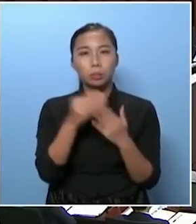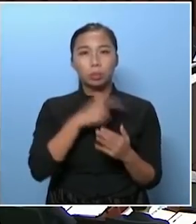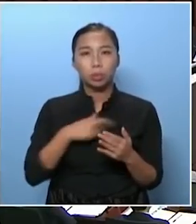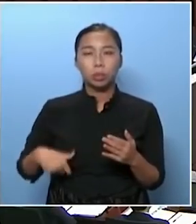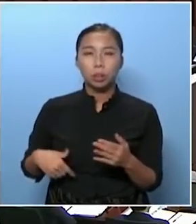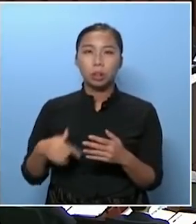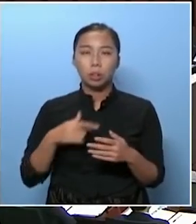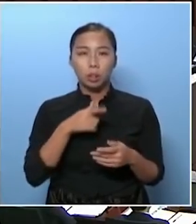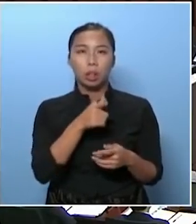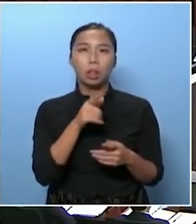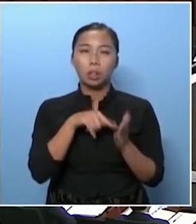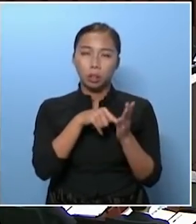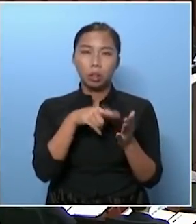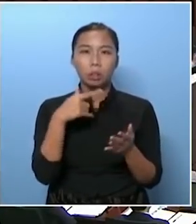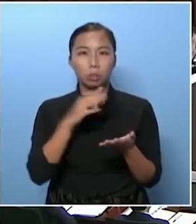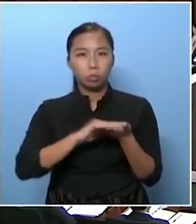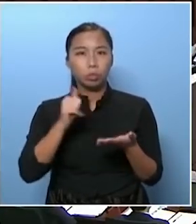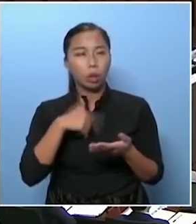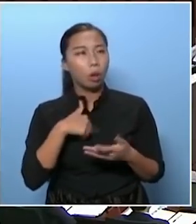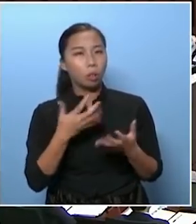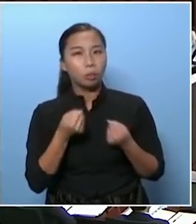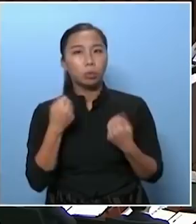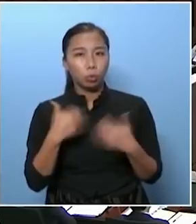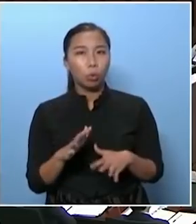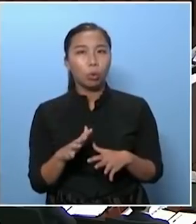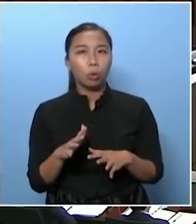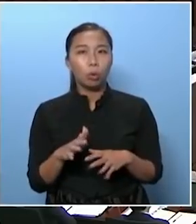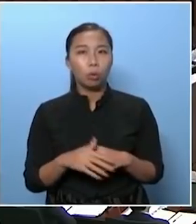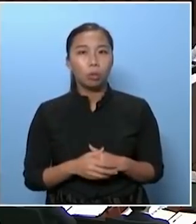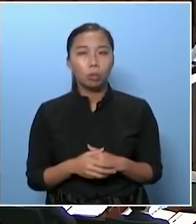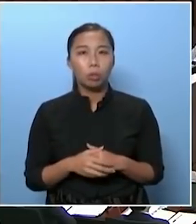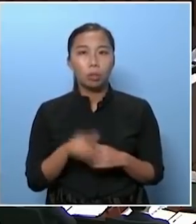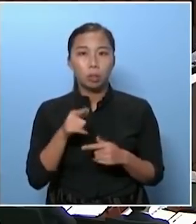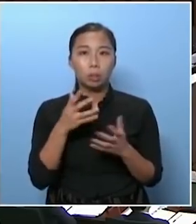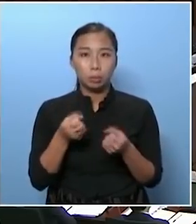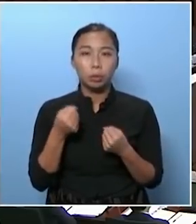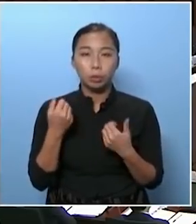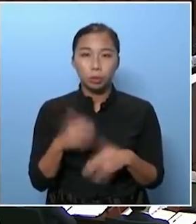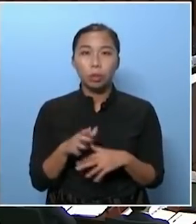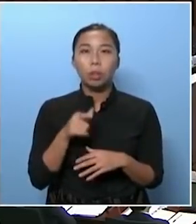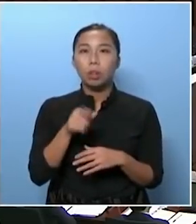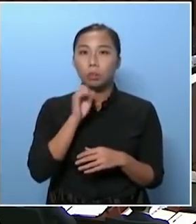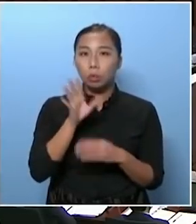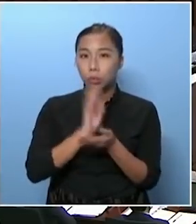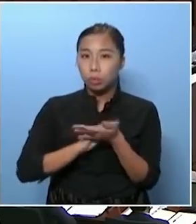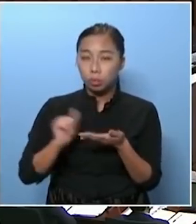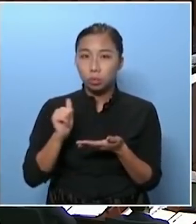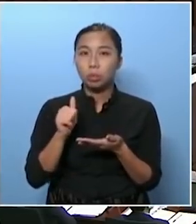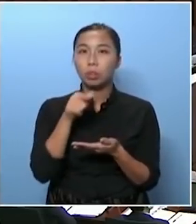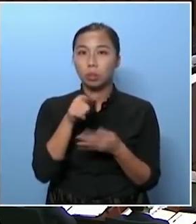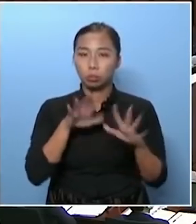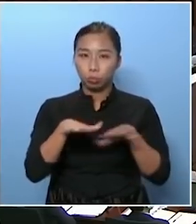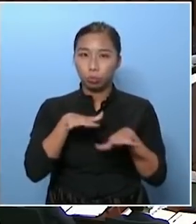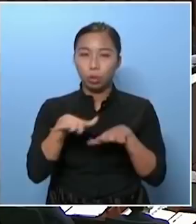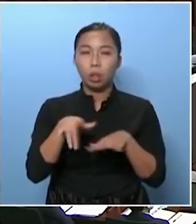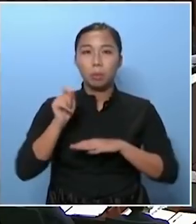澄清咗，我接受咗啦。 你接受咗，你就 我接受咗啦。 接受咗，你就應該將佢講清楚。你處理嗰個